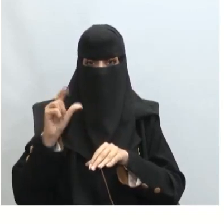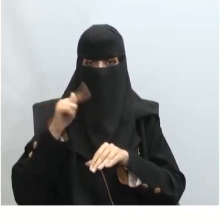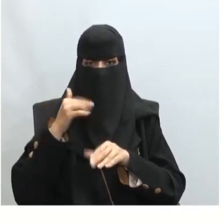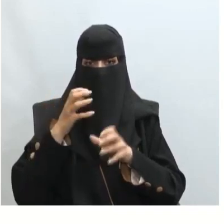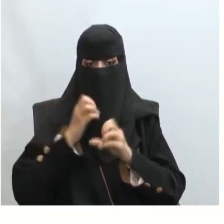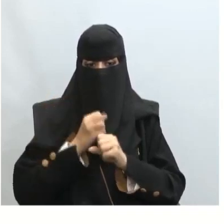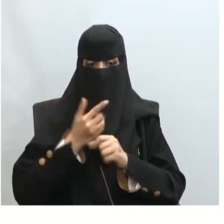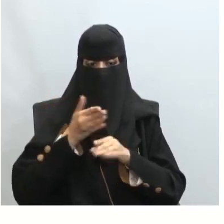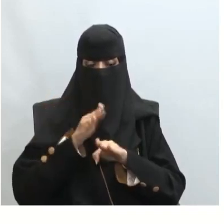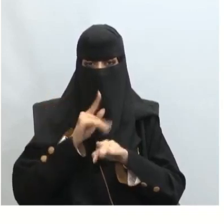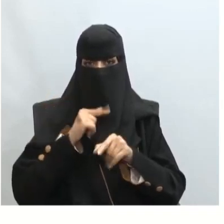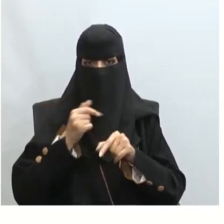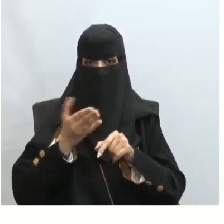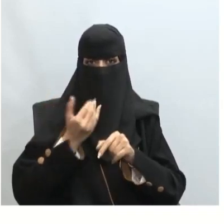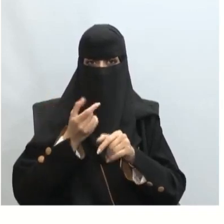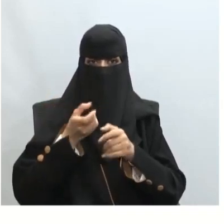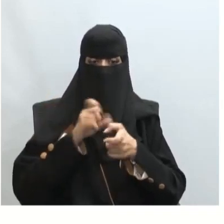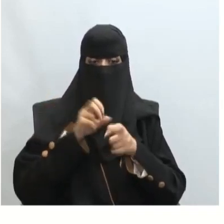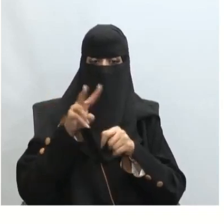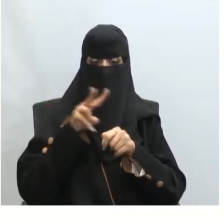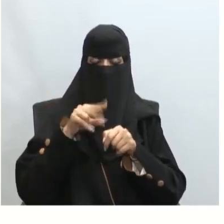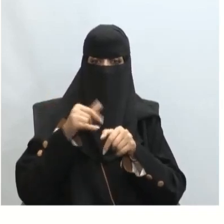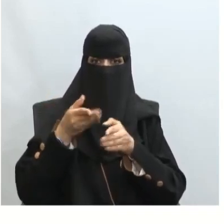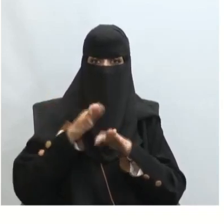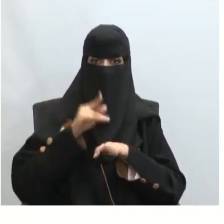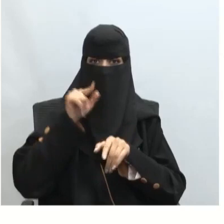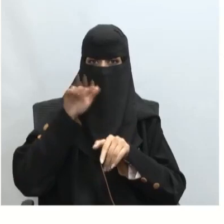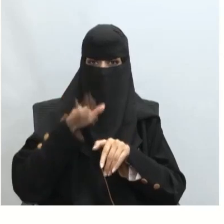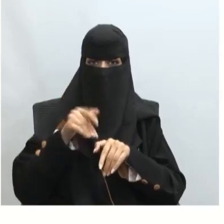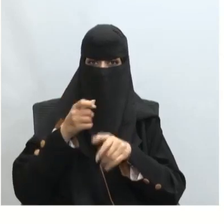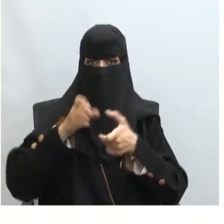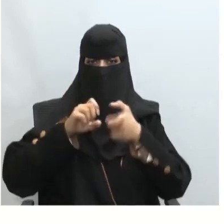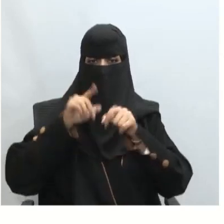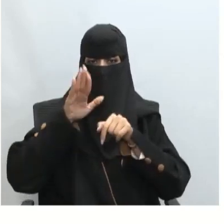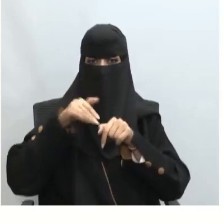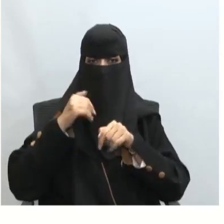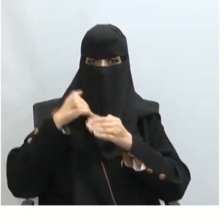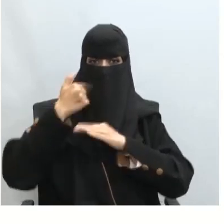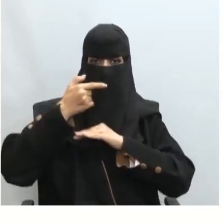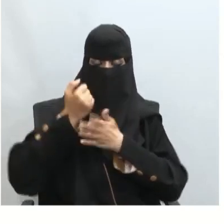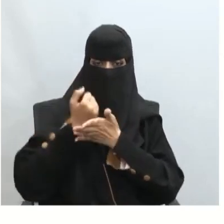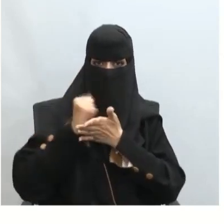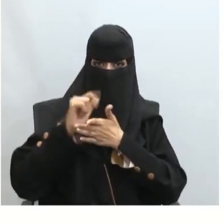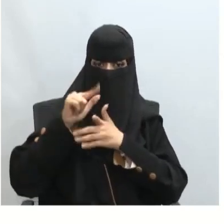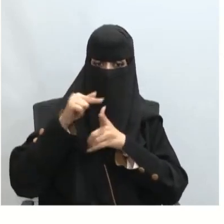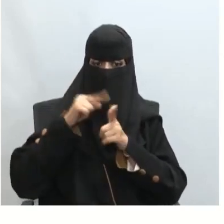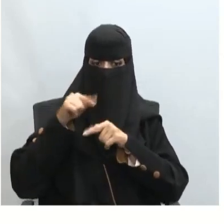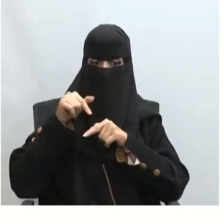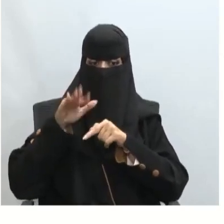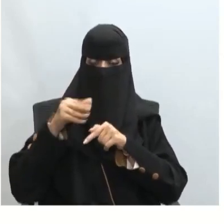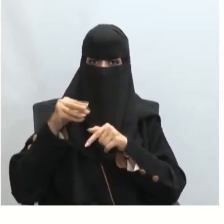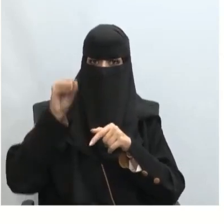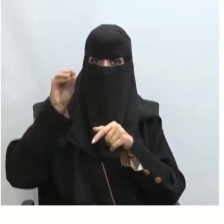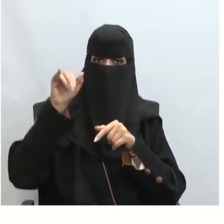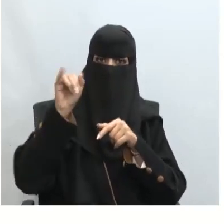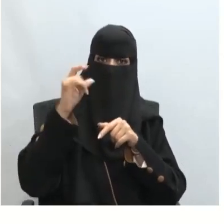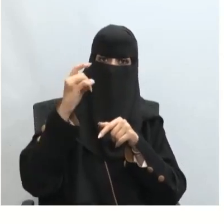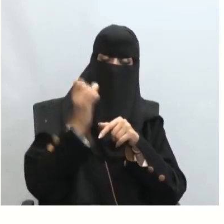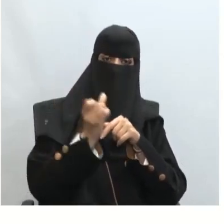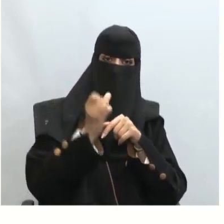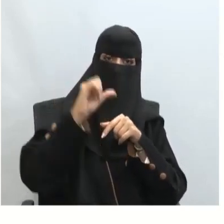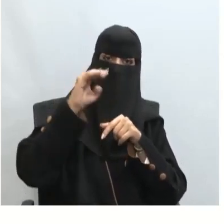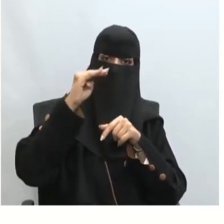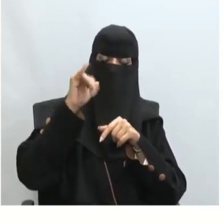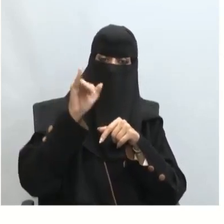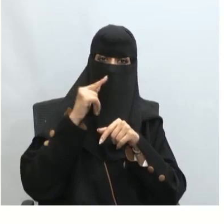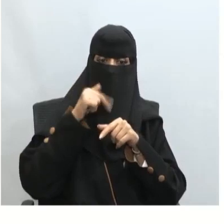اكسده اعطاني مثال طبعا هنا الاكسده في هذه الحاله حذف هيدروجين ترتد